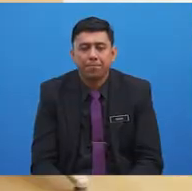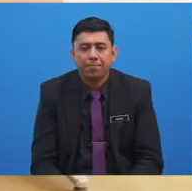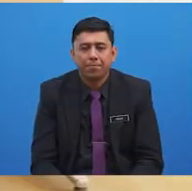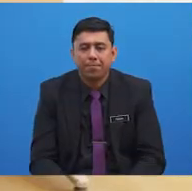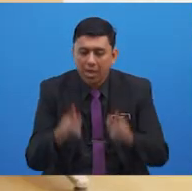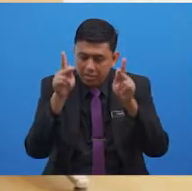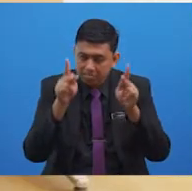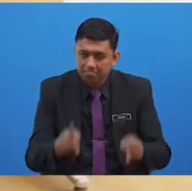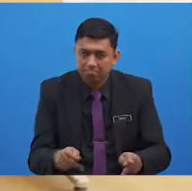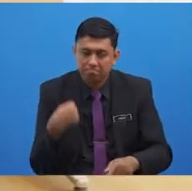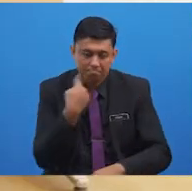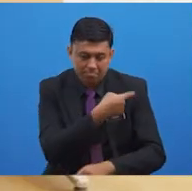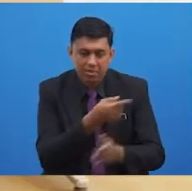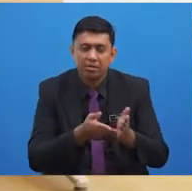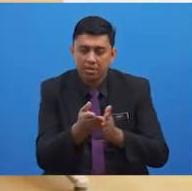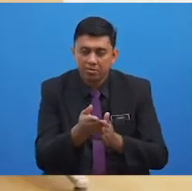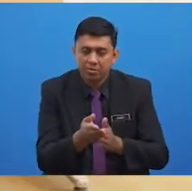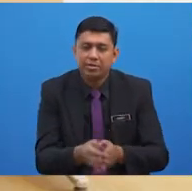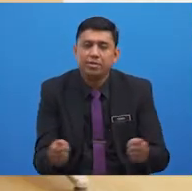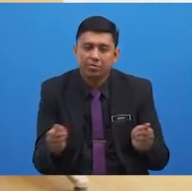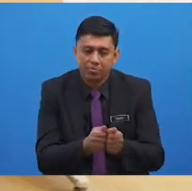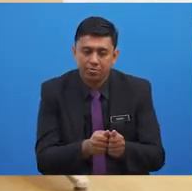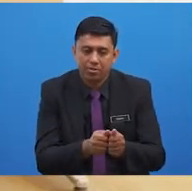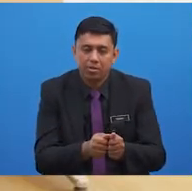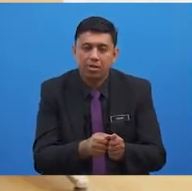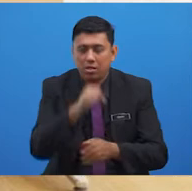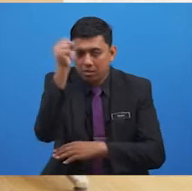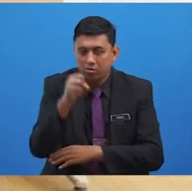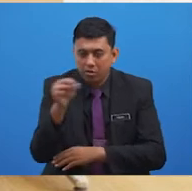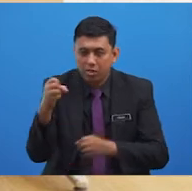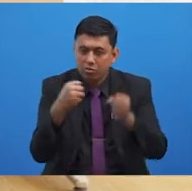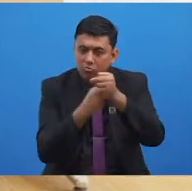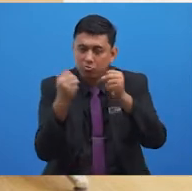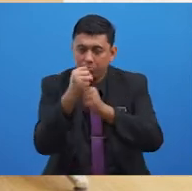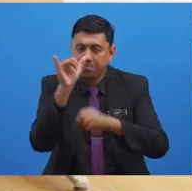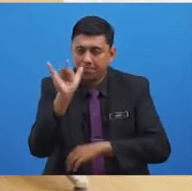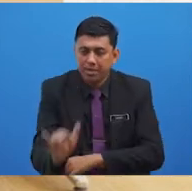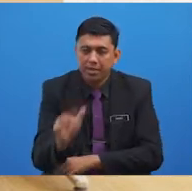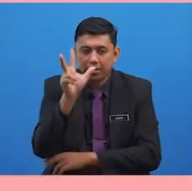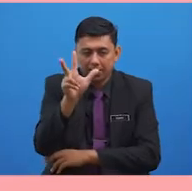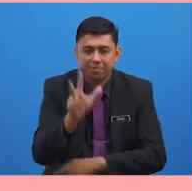Baiklah para pelajar, kita teruskan dengan soalan struktur yang ketiga.